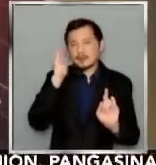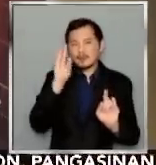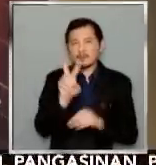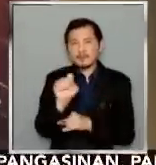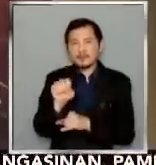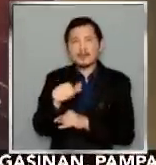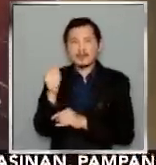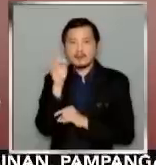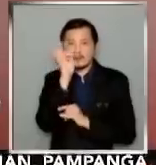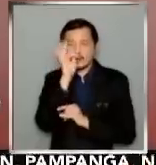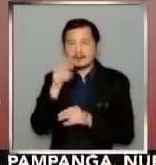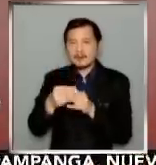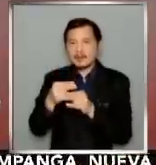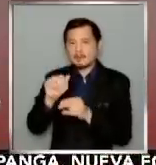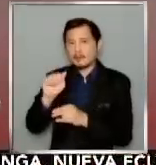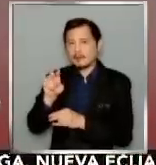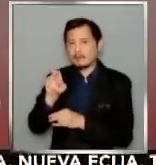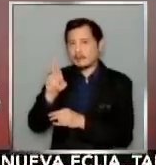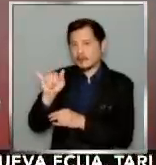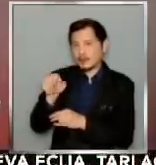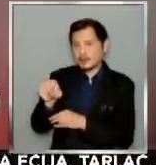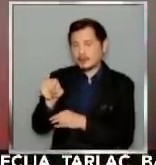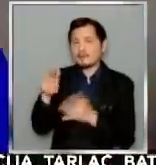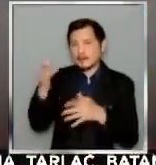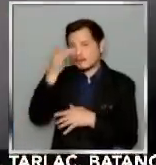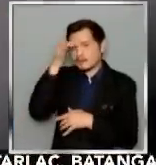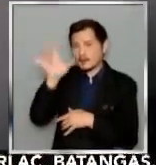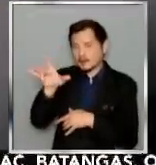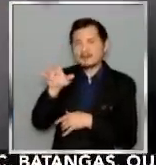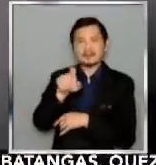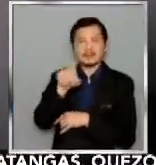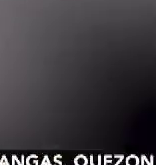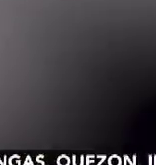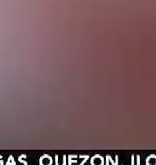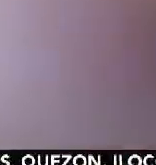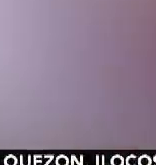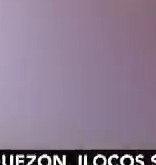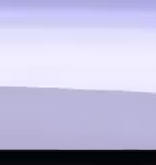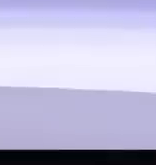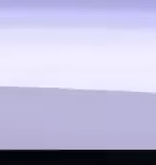Avery Daniela Bishop na kinoronahang Miss Texas noong June 25.